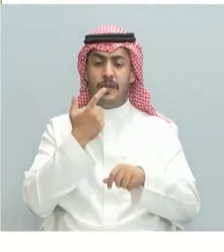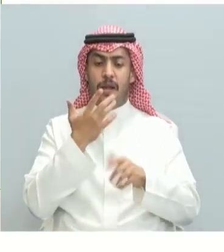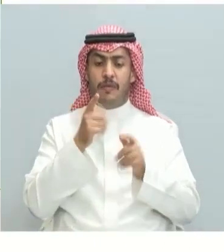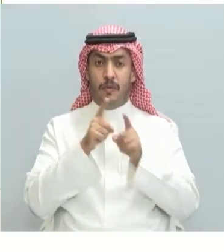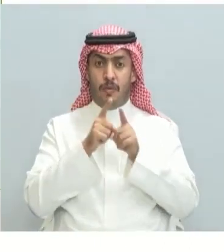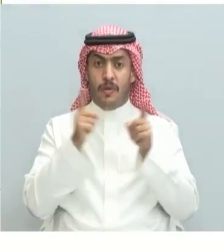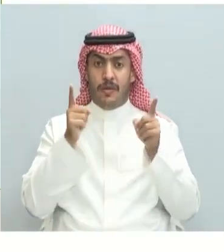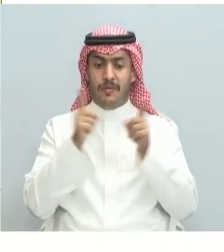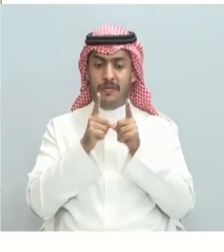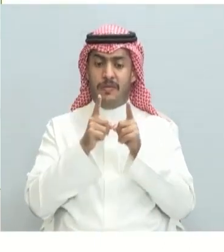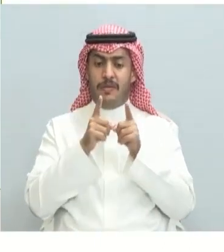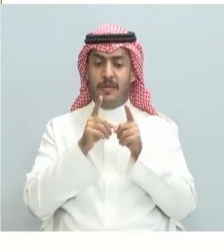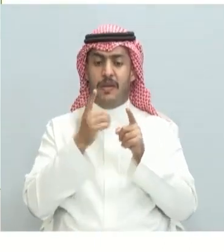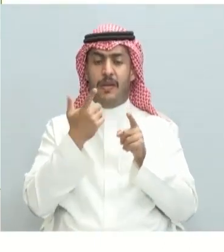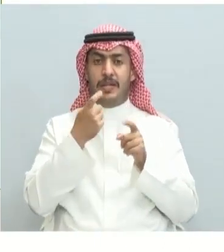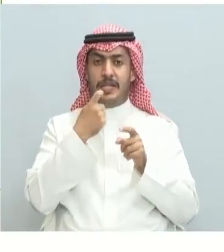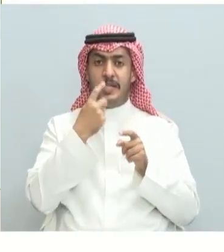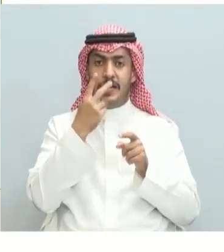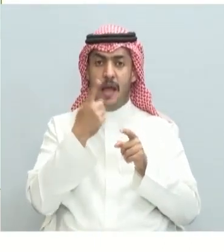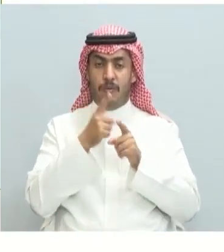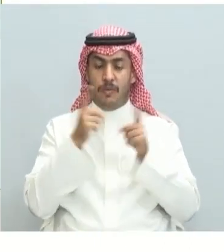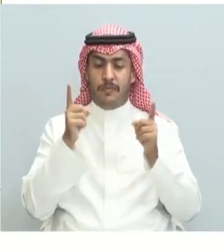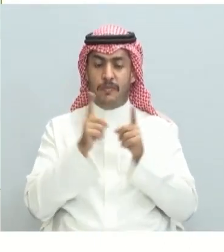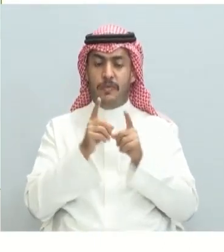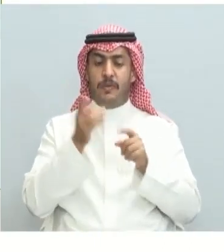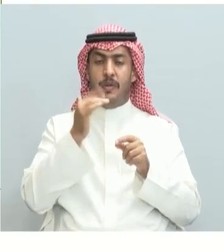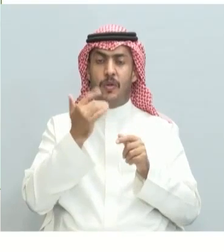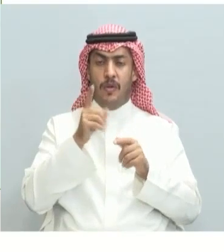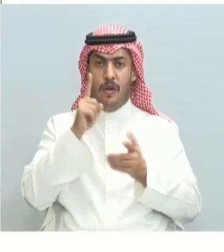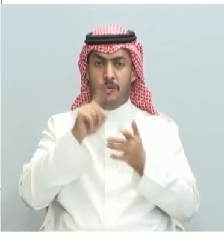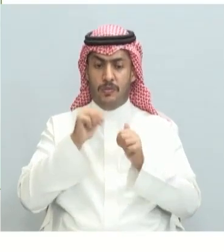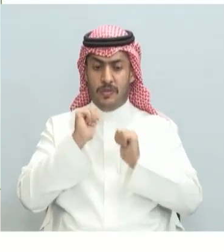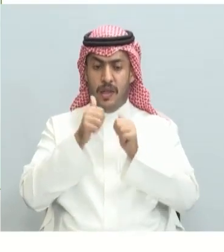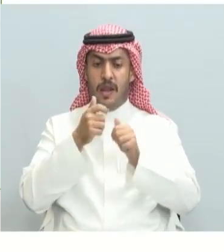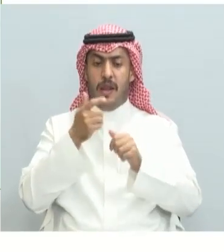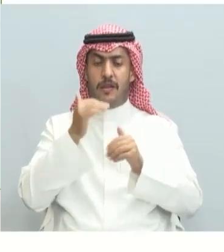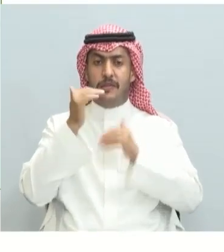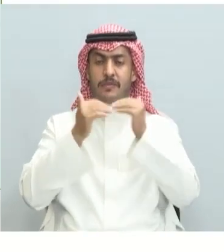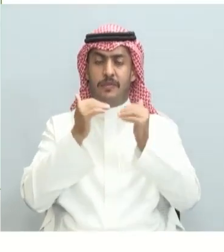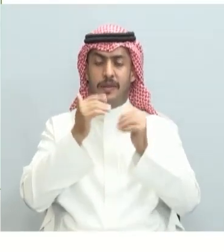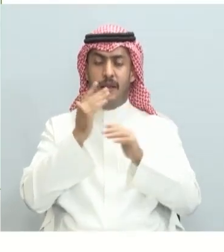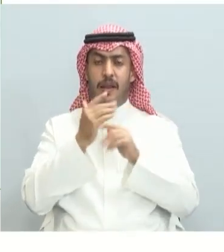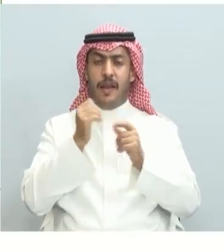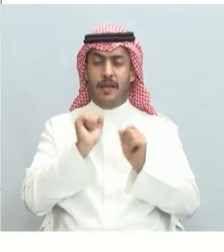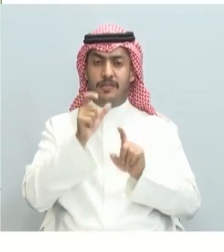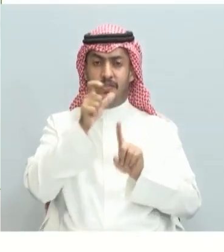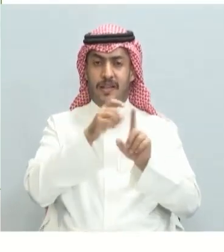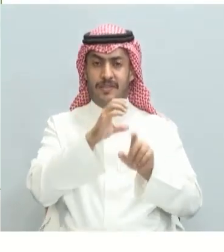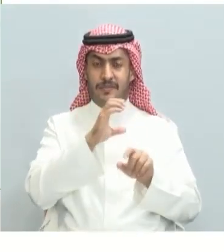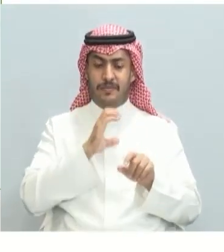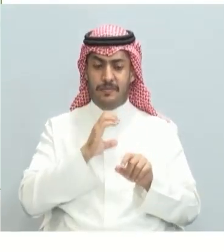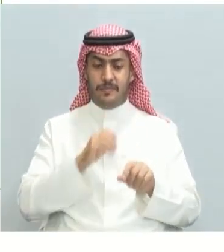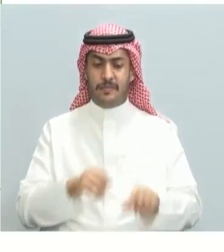قصيره الاجل ام طويله الاجل ايضا الجداره الائتمانيه للمقترض